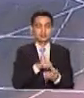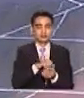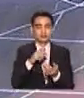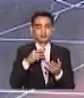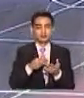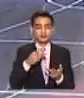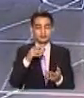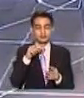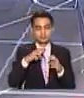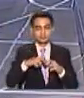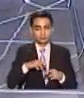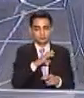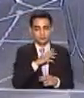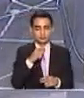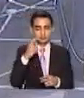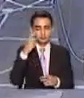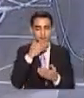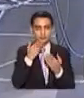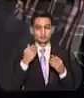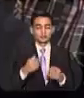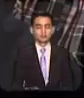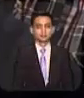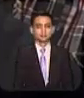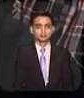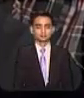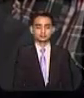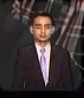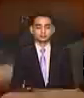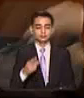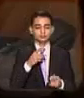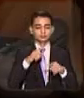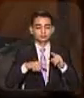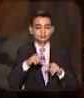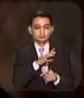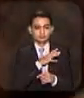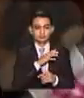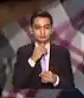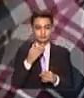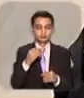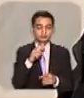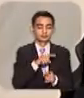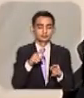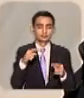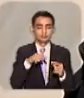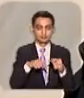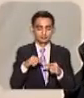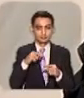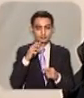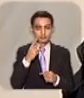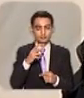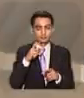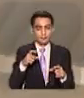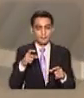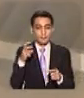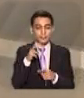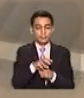водитель Гелендвагена, расскажет Аскар Миндыбаев. Родственники обеих сторон, журналисты и представители общественности в ожидании приговора. Тесный